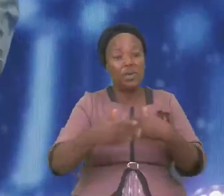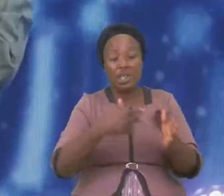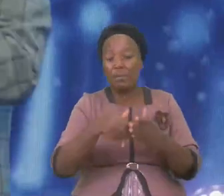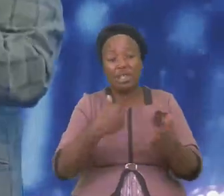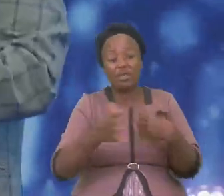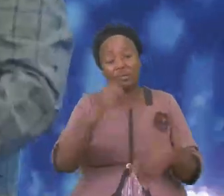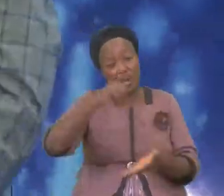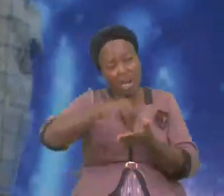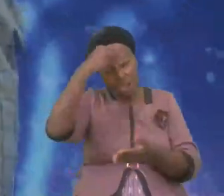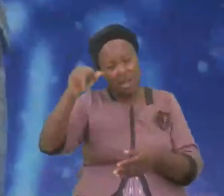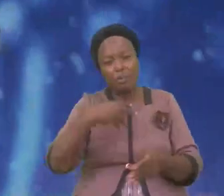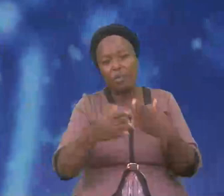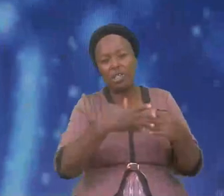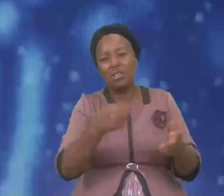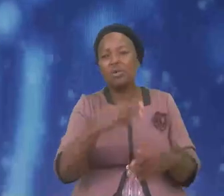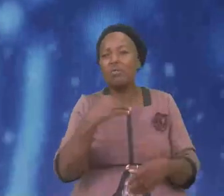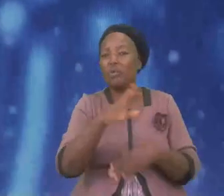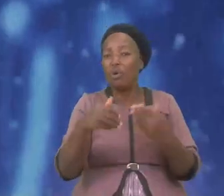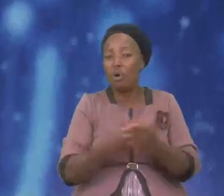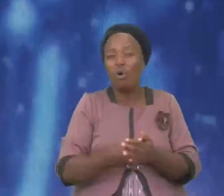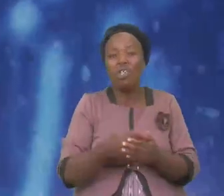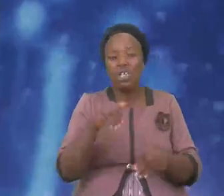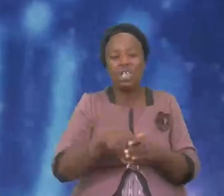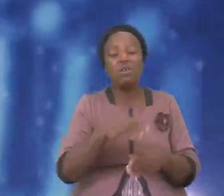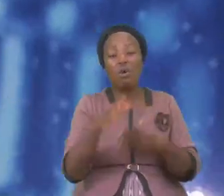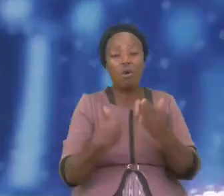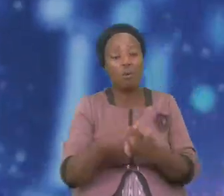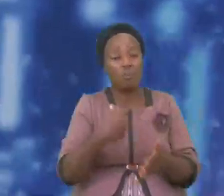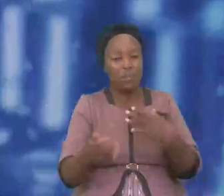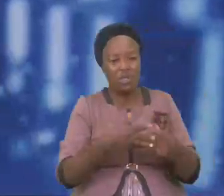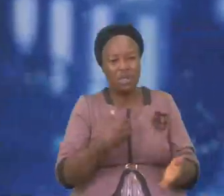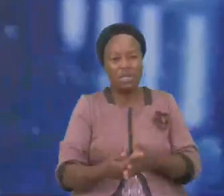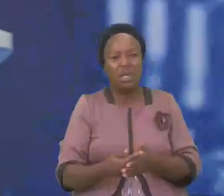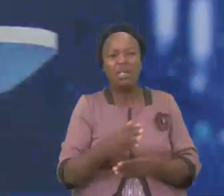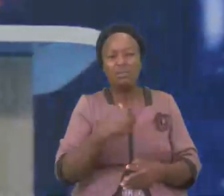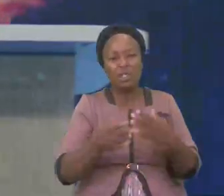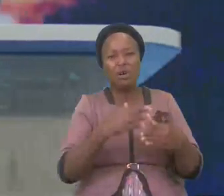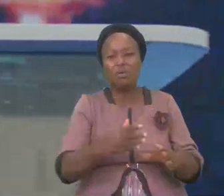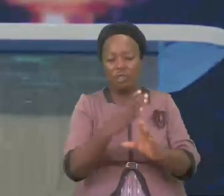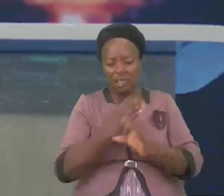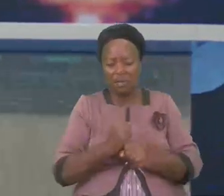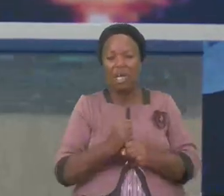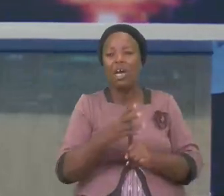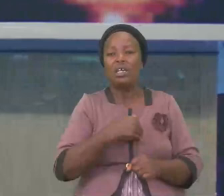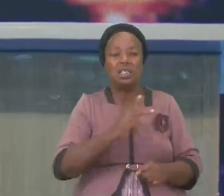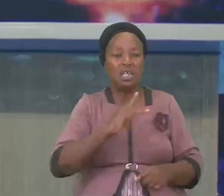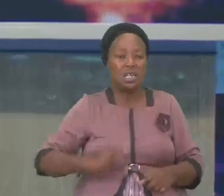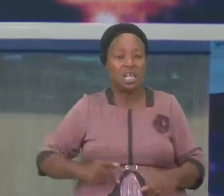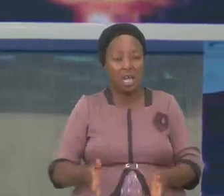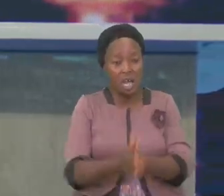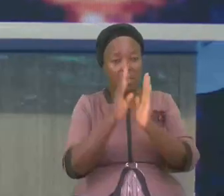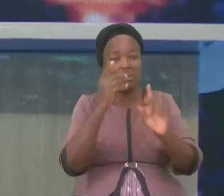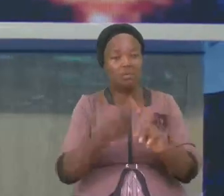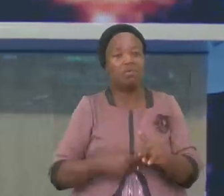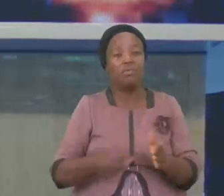objets d'apprentissage, de réalisation sur lesquels le roi les interrogeait,